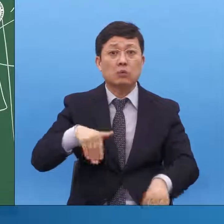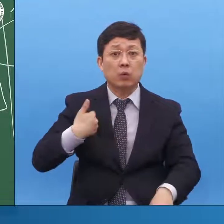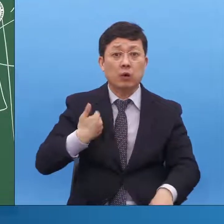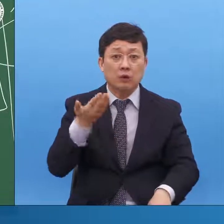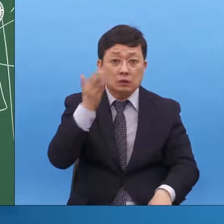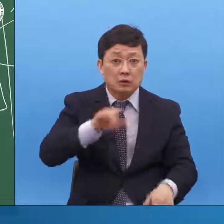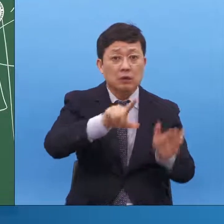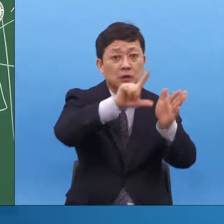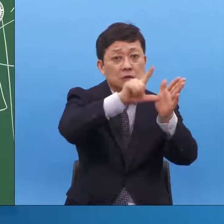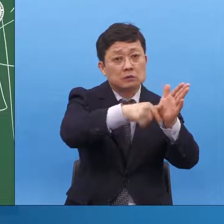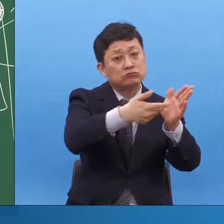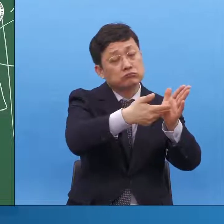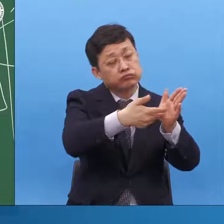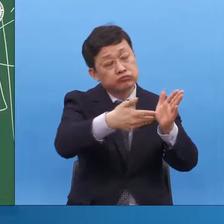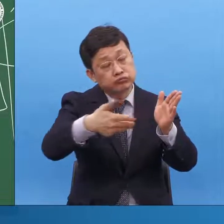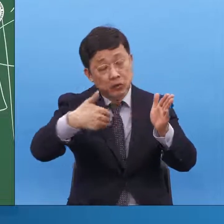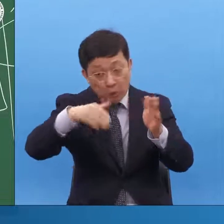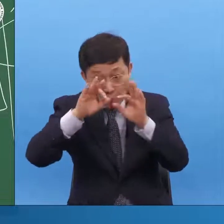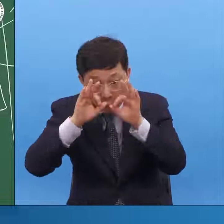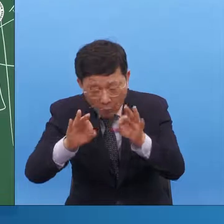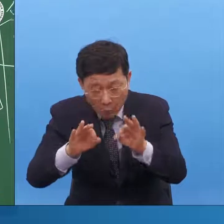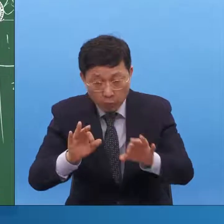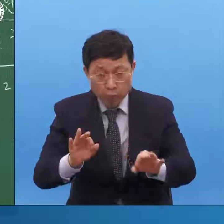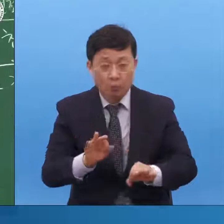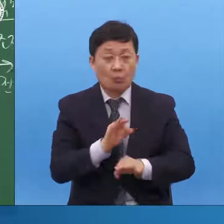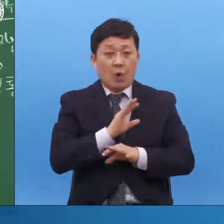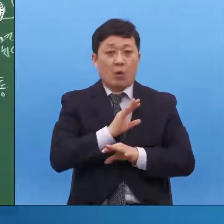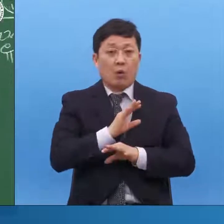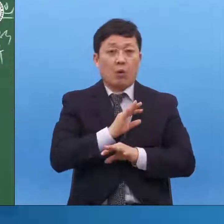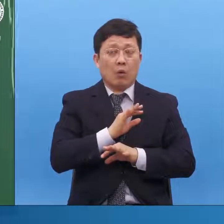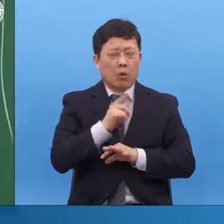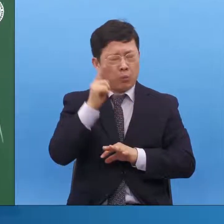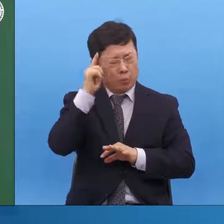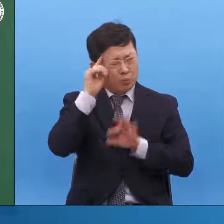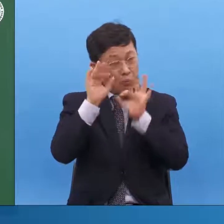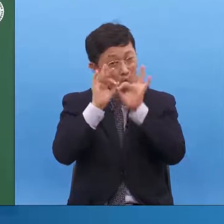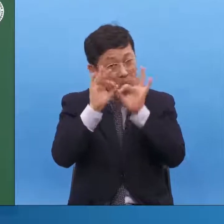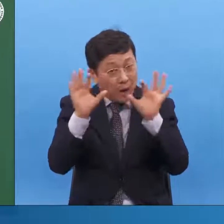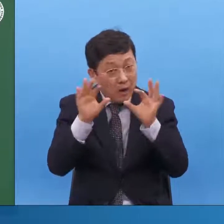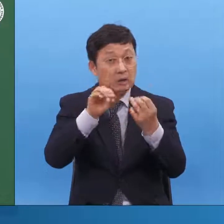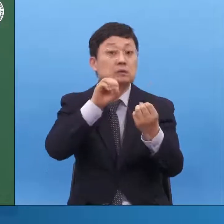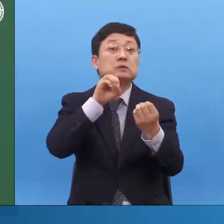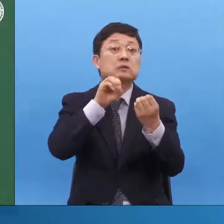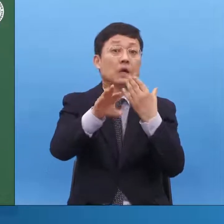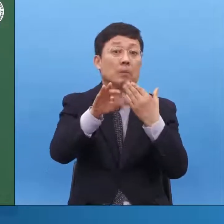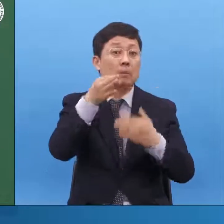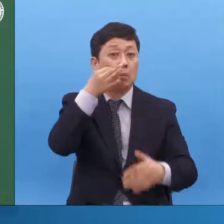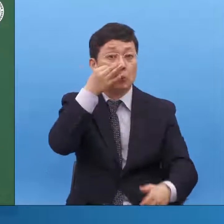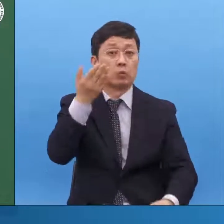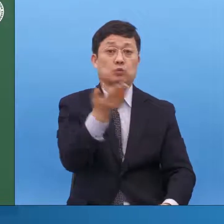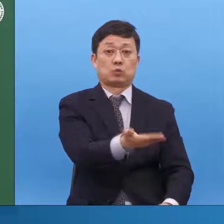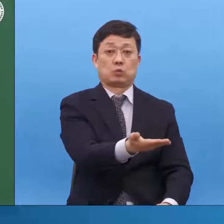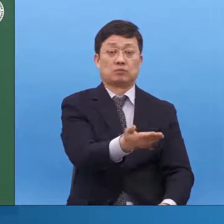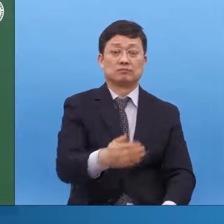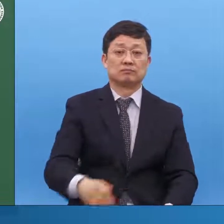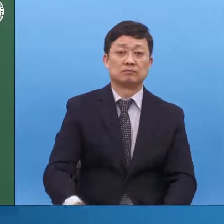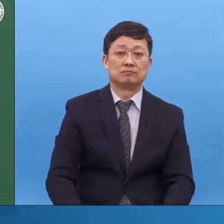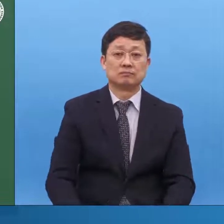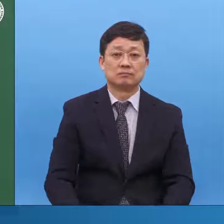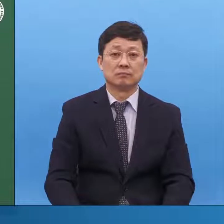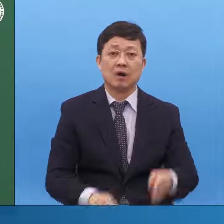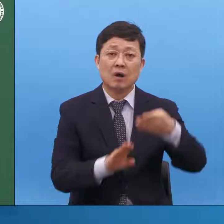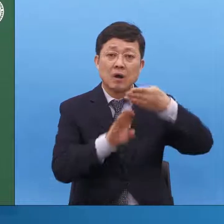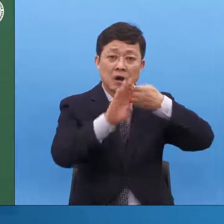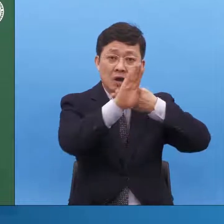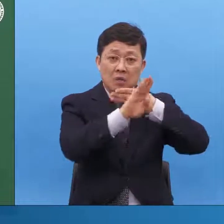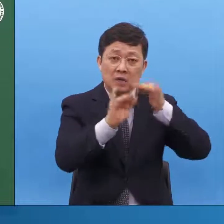나면요 전혀 우리가 생각 안 했던 걸로 응답하십니다. And after time passes, God may answer with something we never even imagined. 그러니까 이제 바리새인들이 이걸